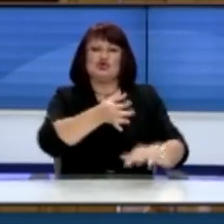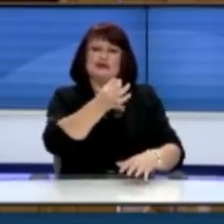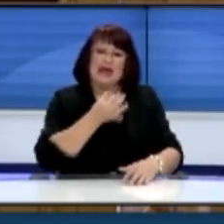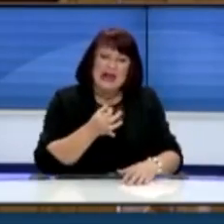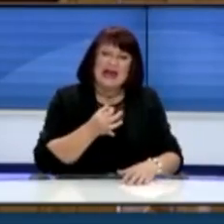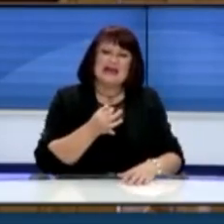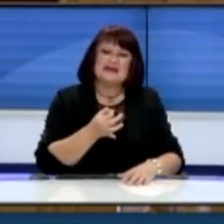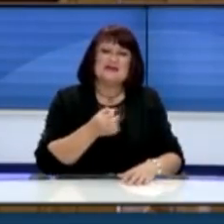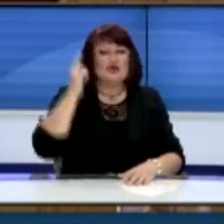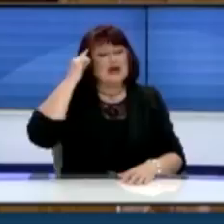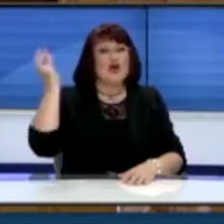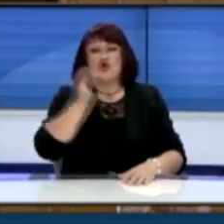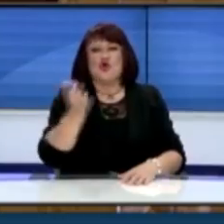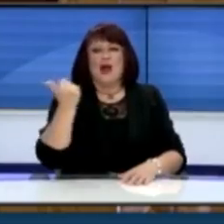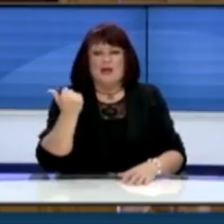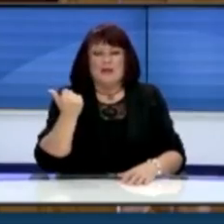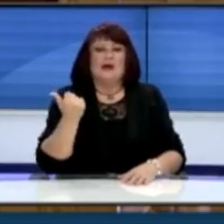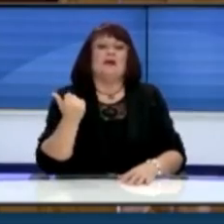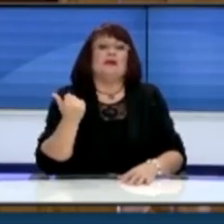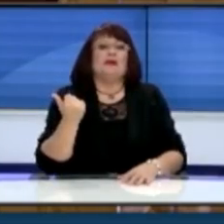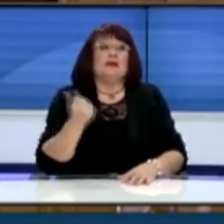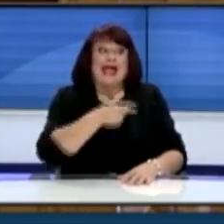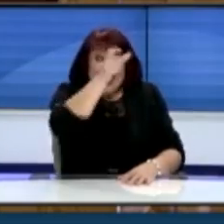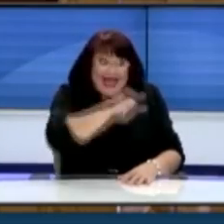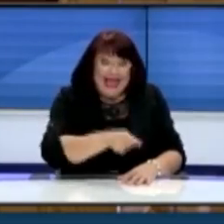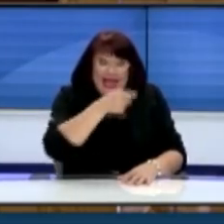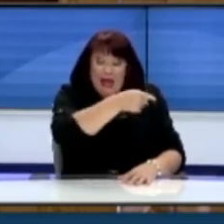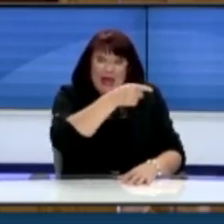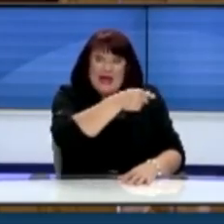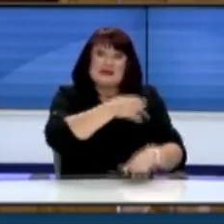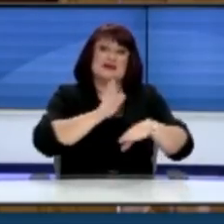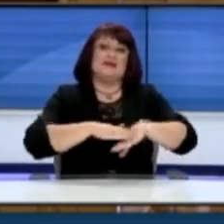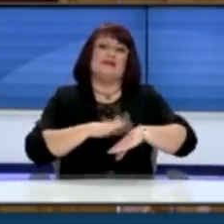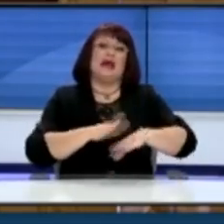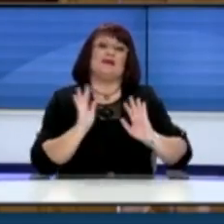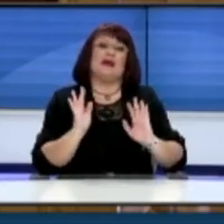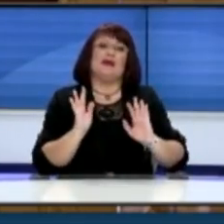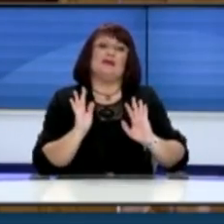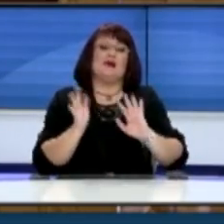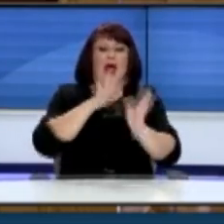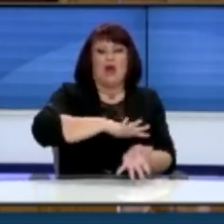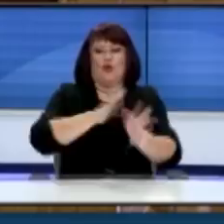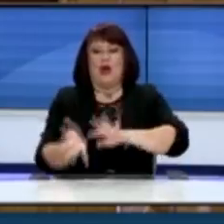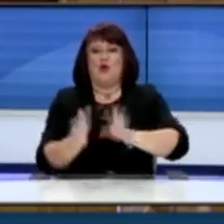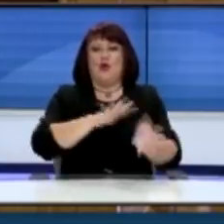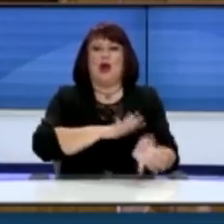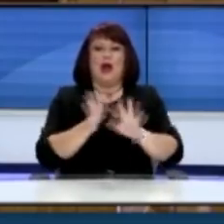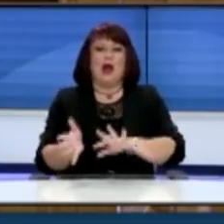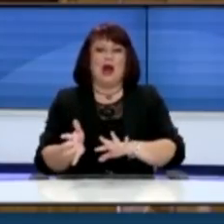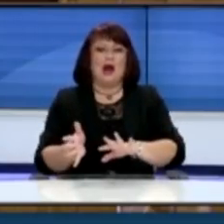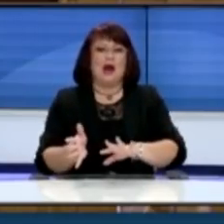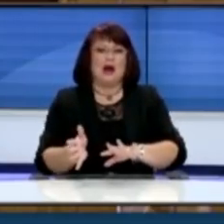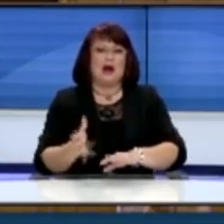τον ανορθολογισμό, τον οποίο εσείς οι ίδιοι τροφοδοτείτε με τις παλινοδίες σας, τη